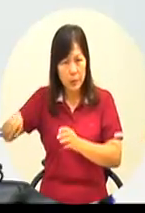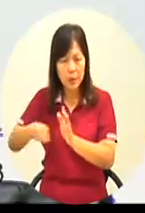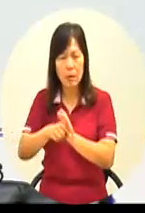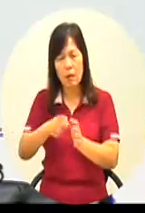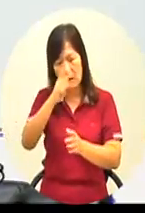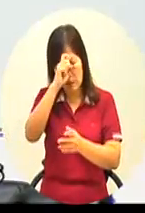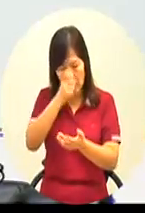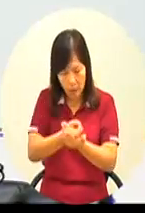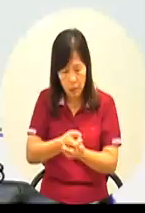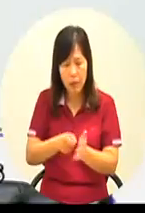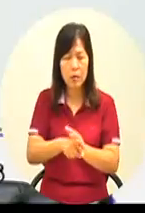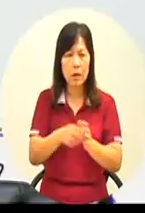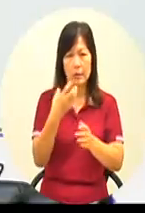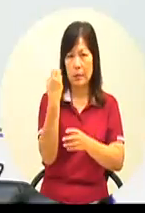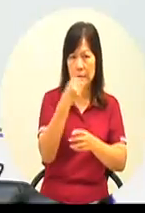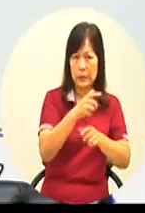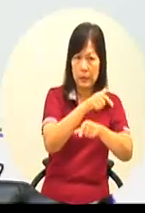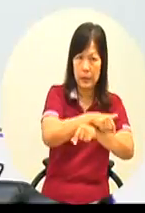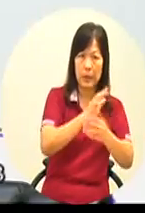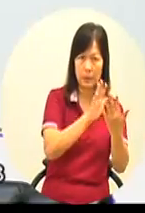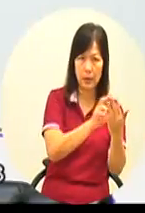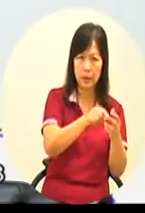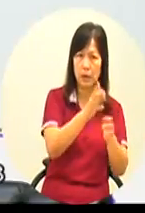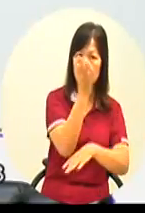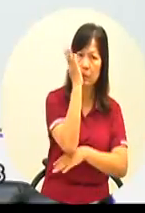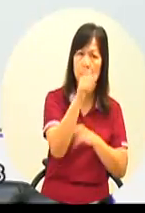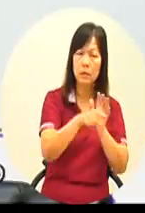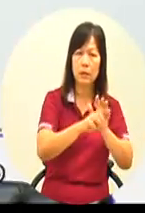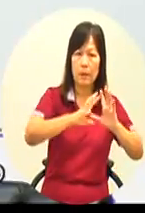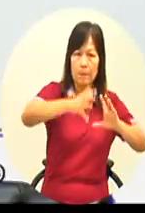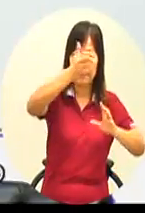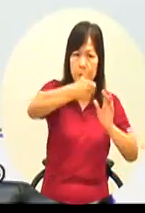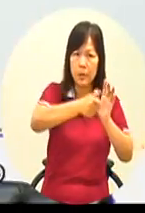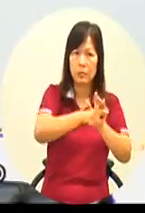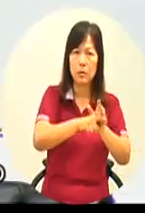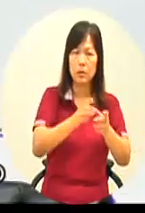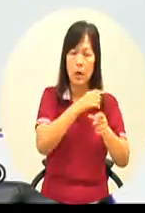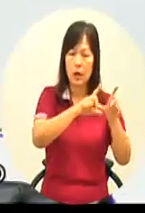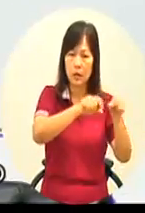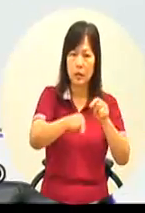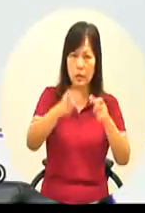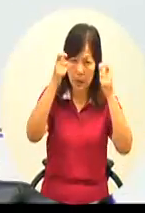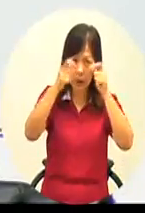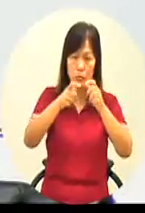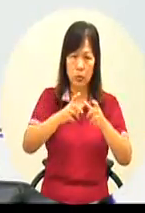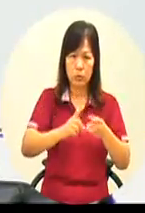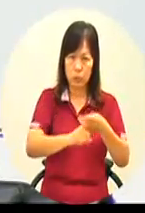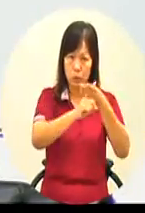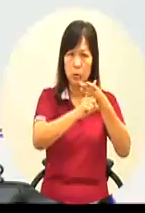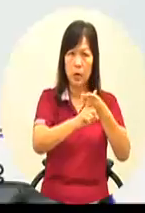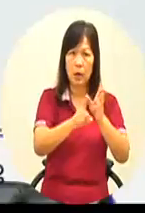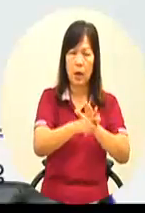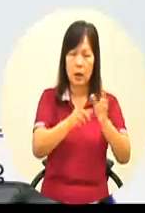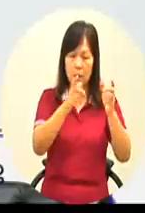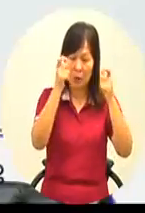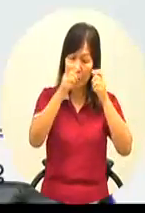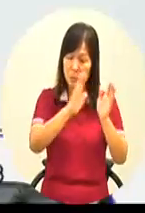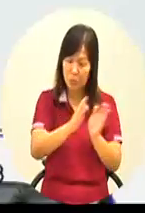向政策，总统要以高雄为基地，高雄准备好